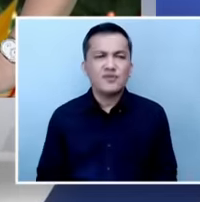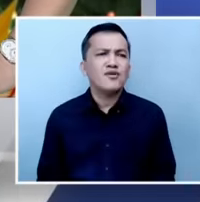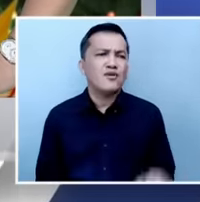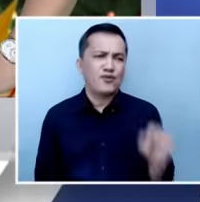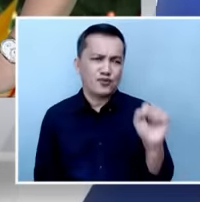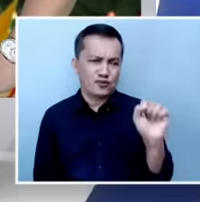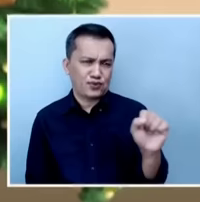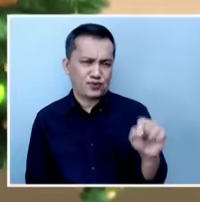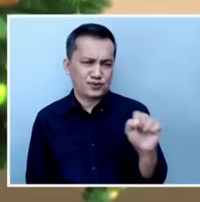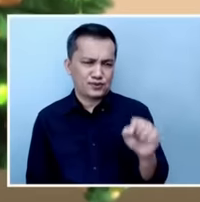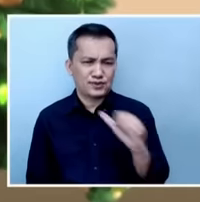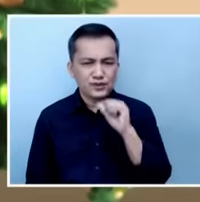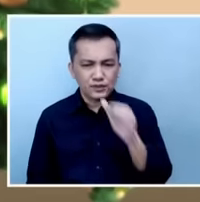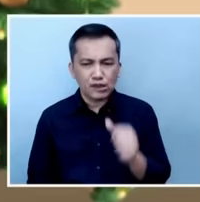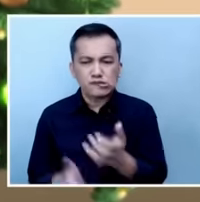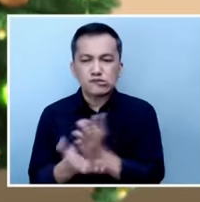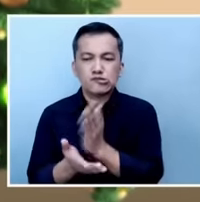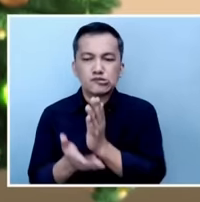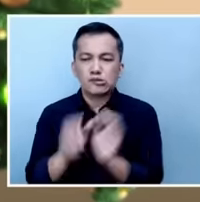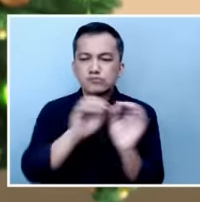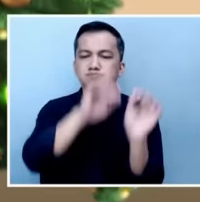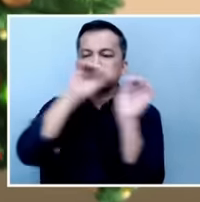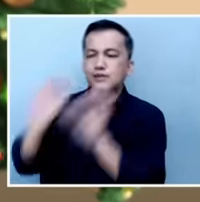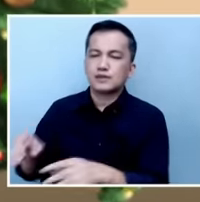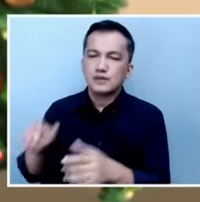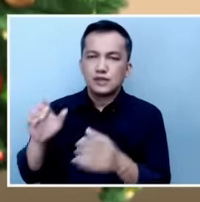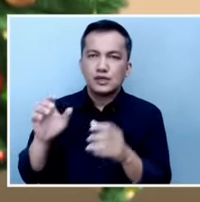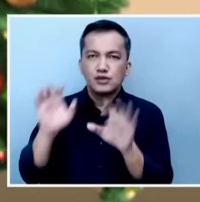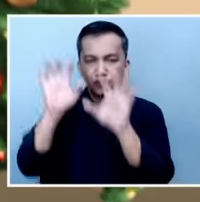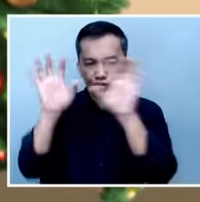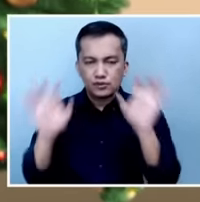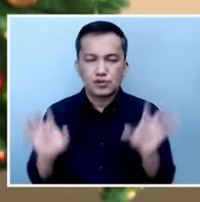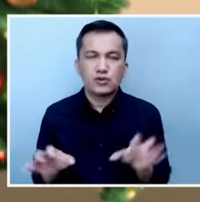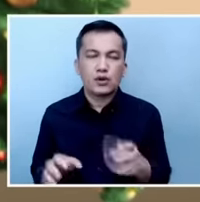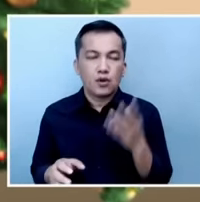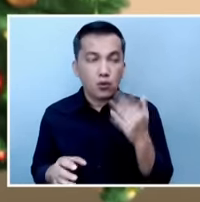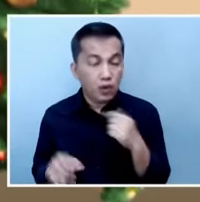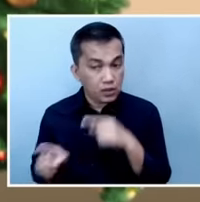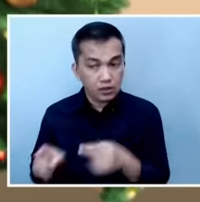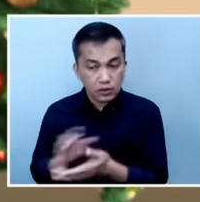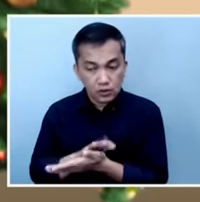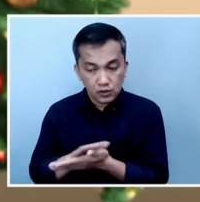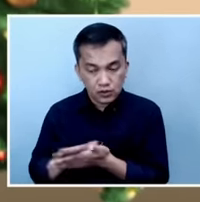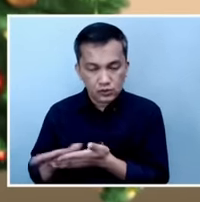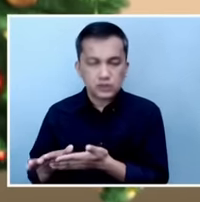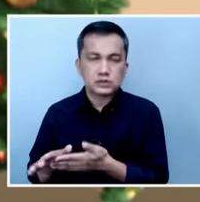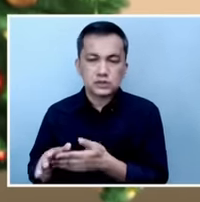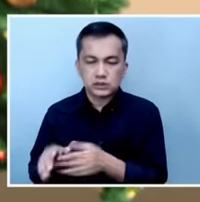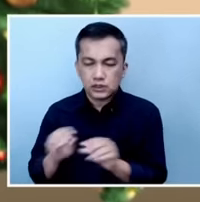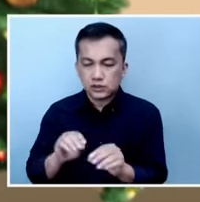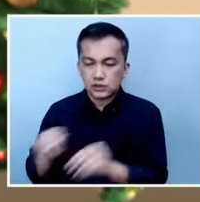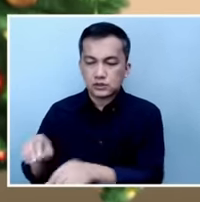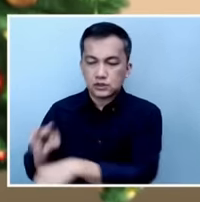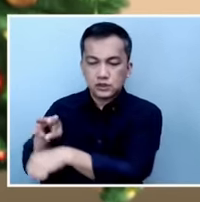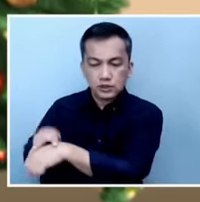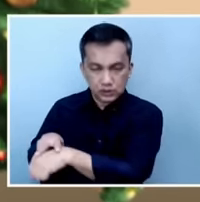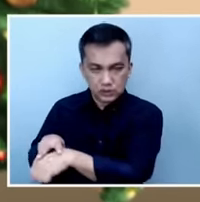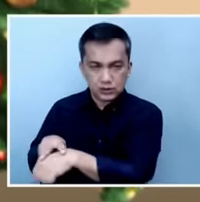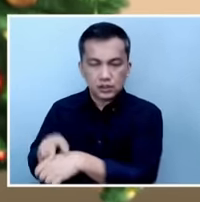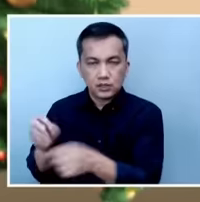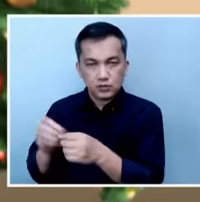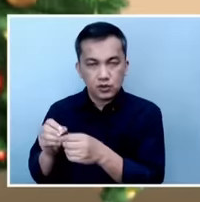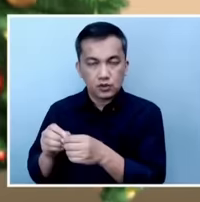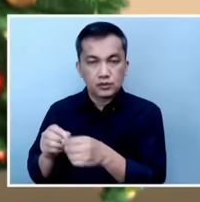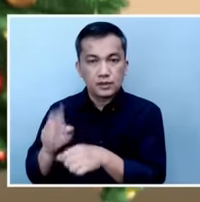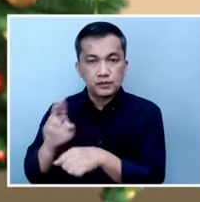naman basta-basta itatambak lang yung mga dekorasyon na yan, ha? Kasi kapag maayos nung naitabi, mas mapapakinabangan nyo pa